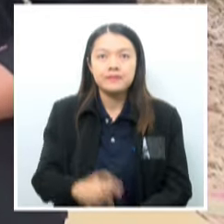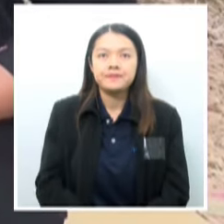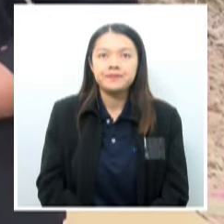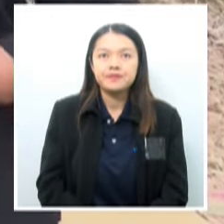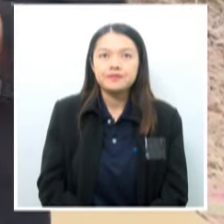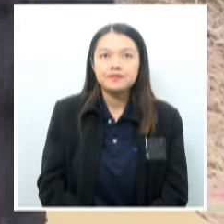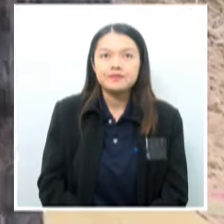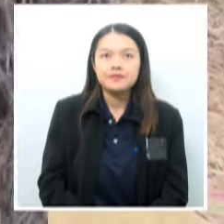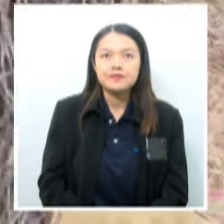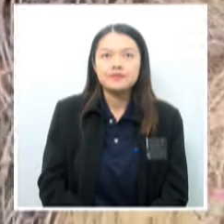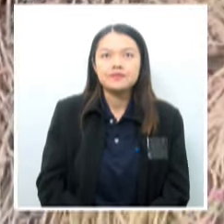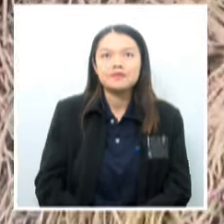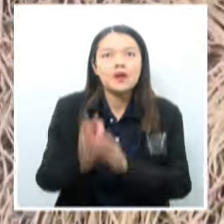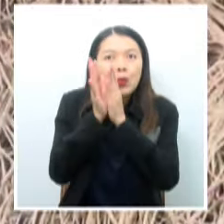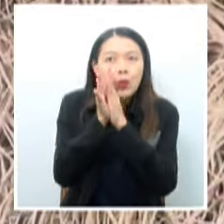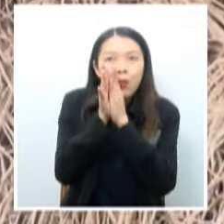การเป่าแคนค่ะ